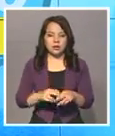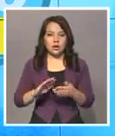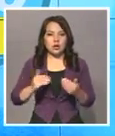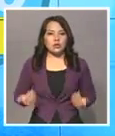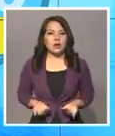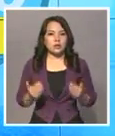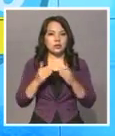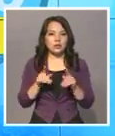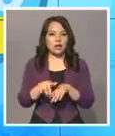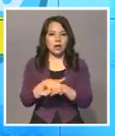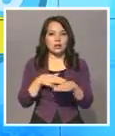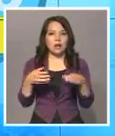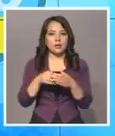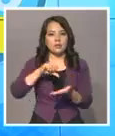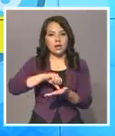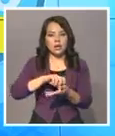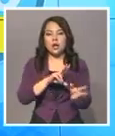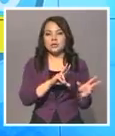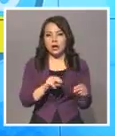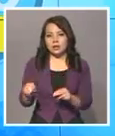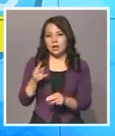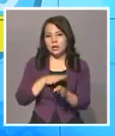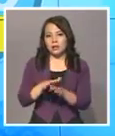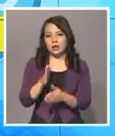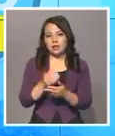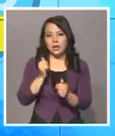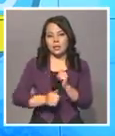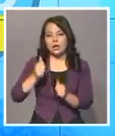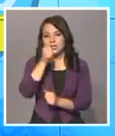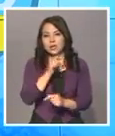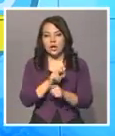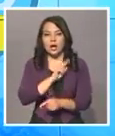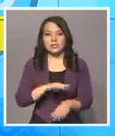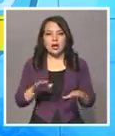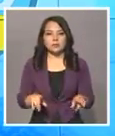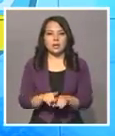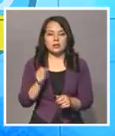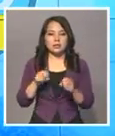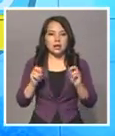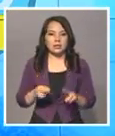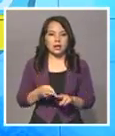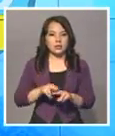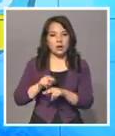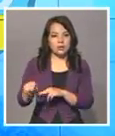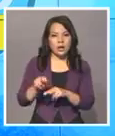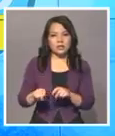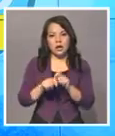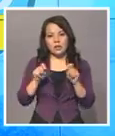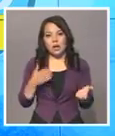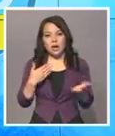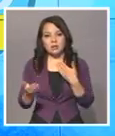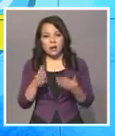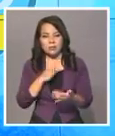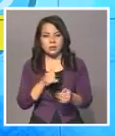жағдайын көтеруге бағытталған бағдарлама өңірде сәтті жүзеге асуда. Жыл сайын кәсіпкерліктің арнайы курсынан өтіп, өз ісін ашып жатқан жандар